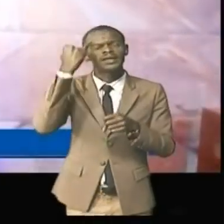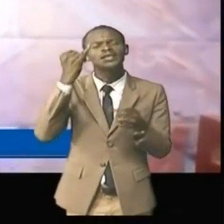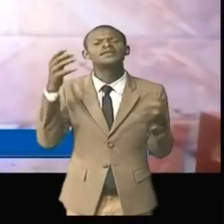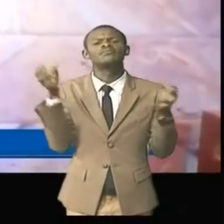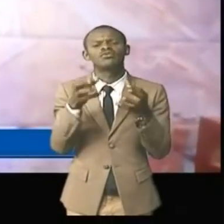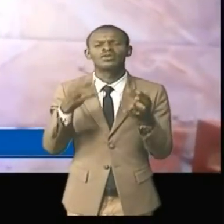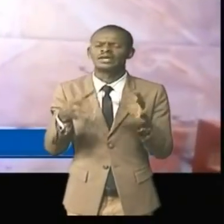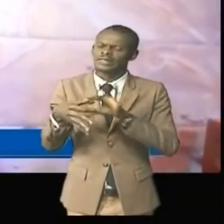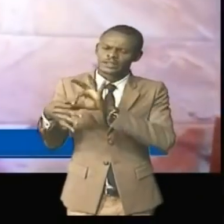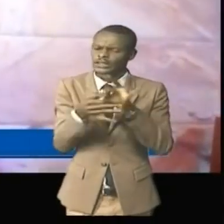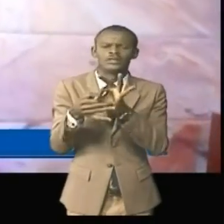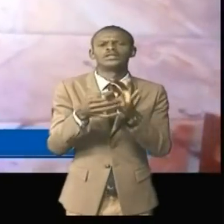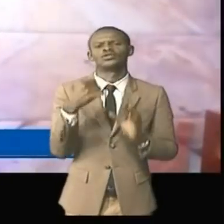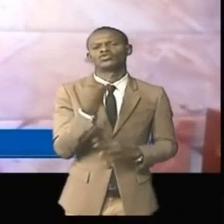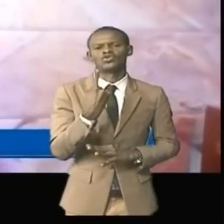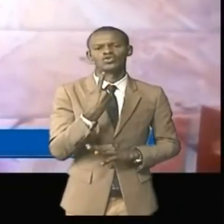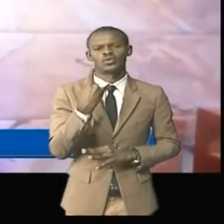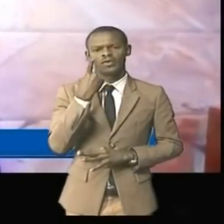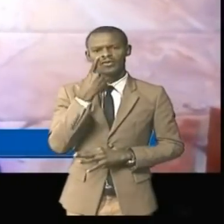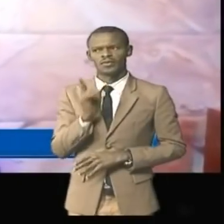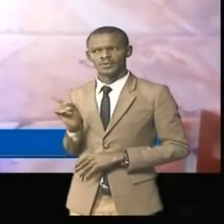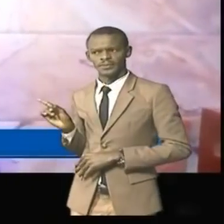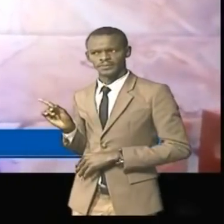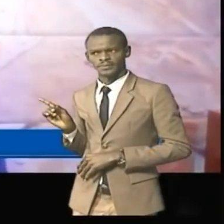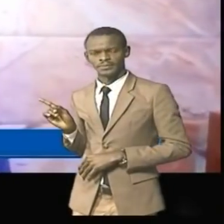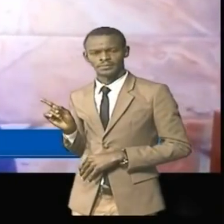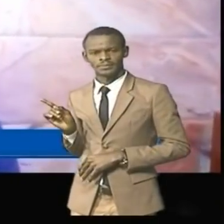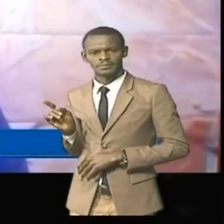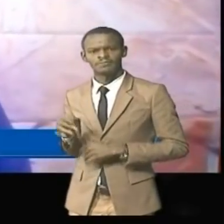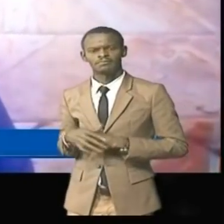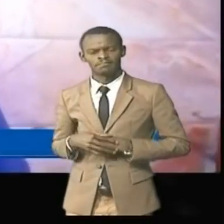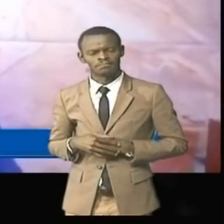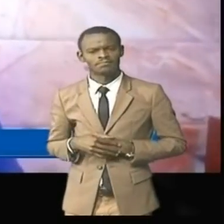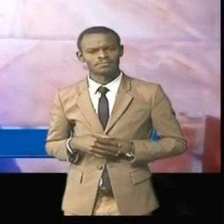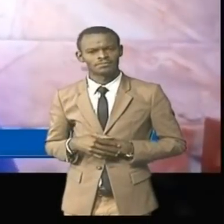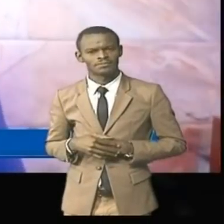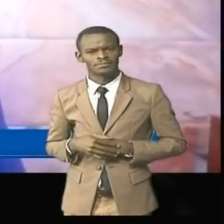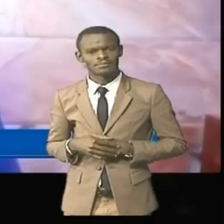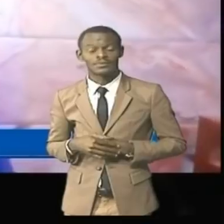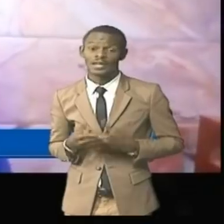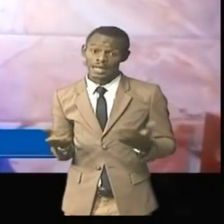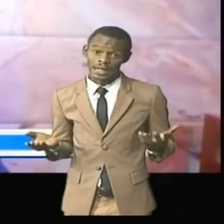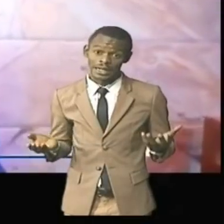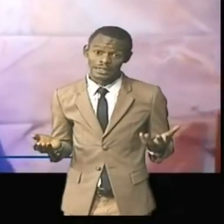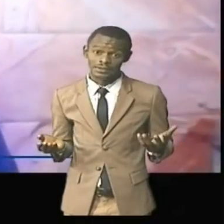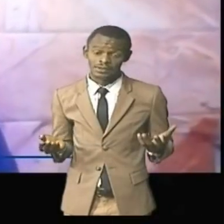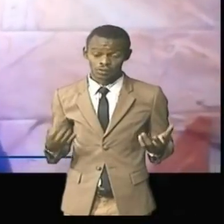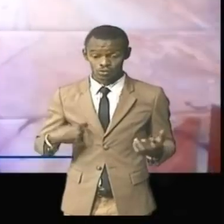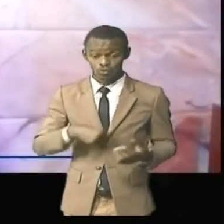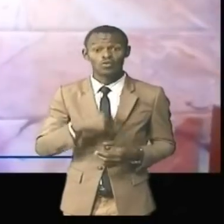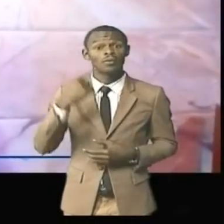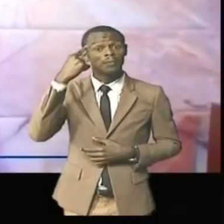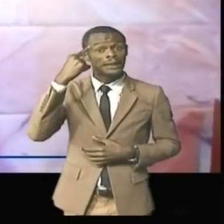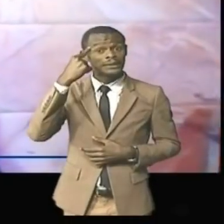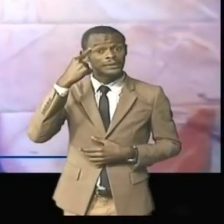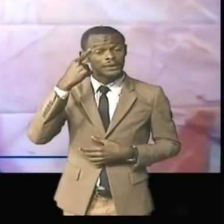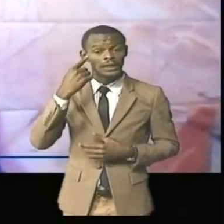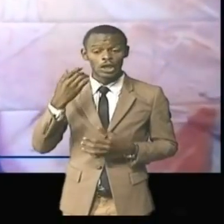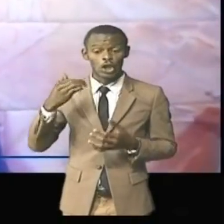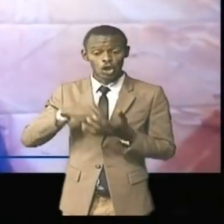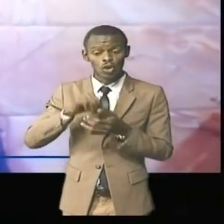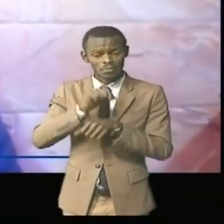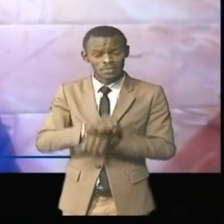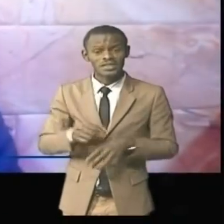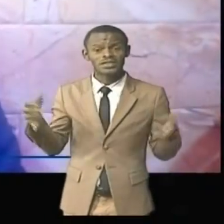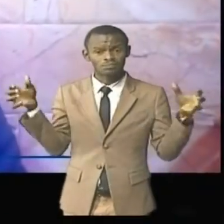promotion a passé plus de 10 ans à l'université. C'est ainsi que nous avions pensé que c'était opportun à ce qu'entre amis, que nous puissions nous